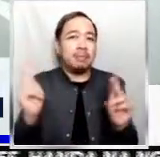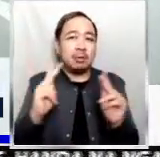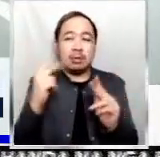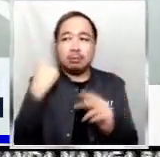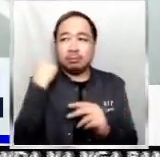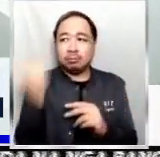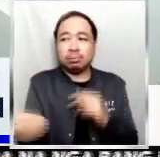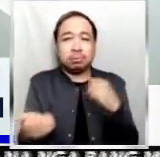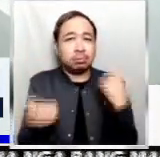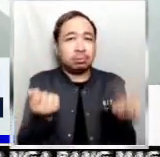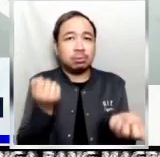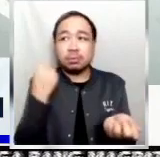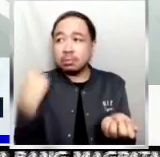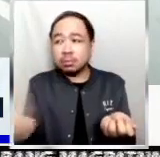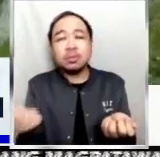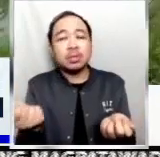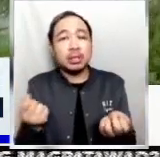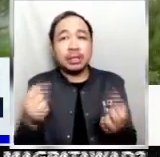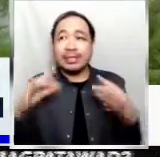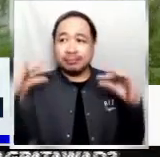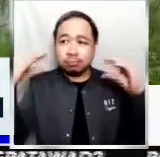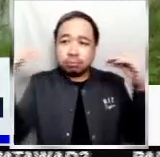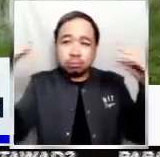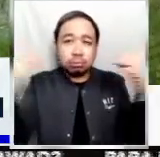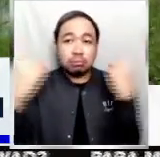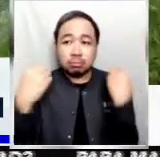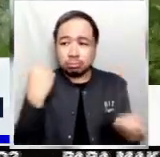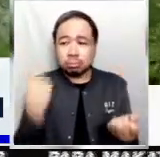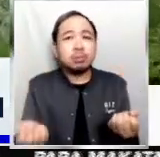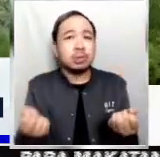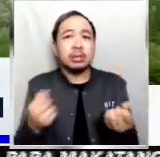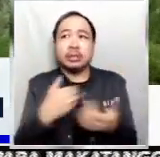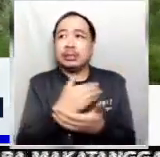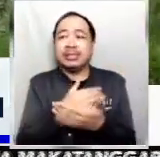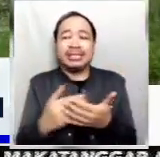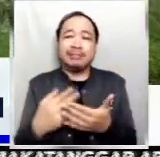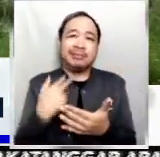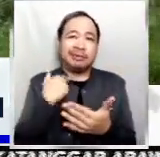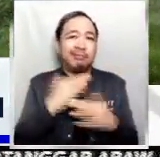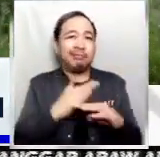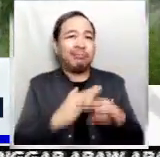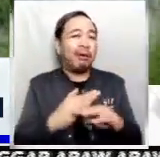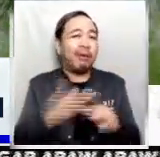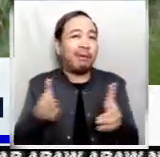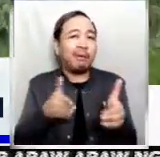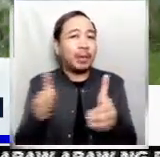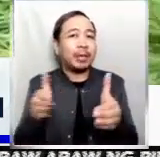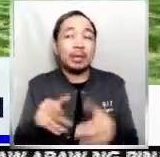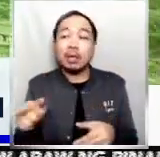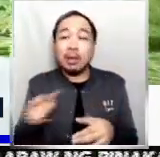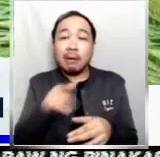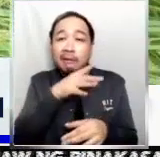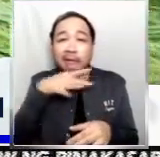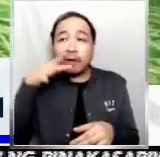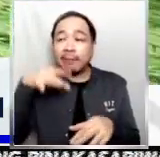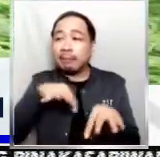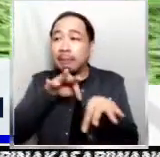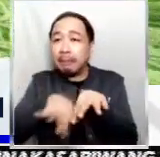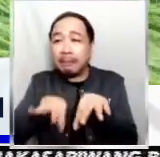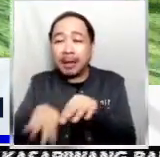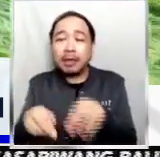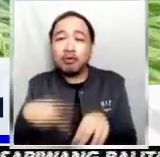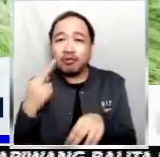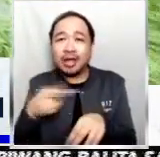ilan humambalang sa kalsada. Mga pananim na palay naman ang nanganganib sa bayan ng Marcos. Binaha ang